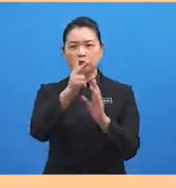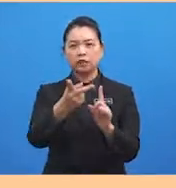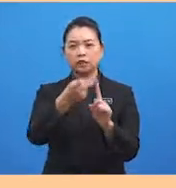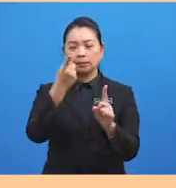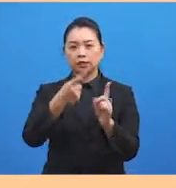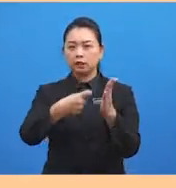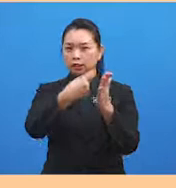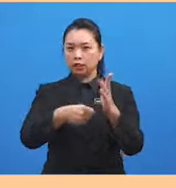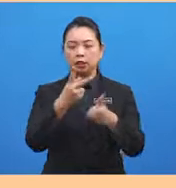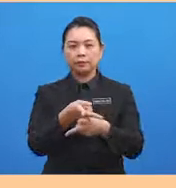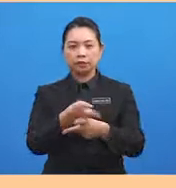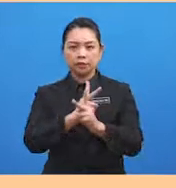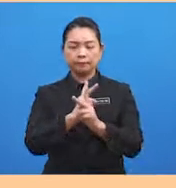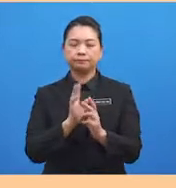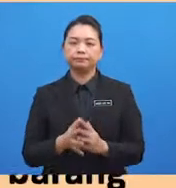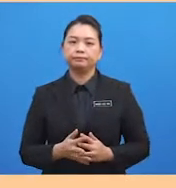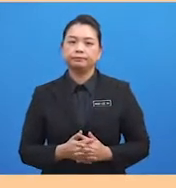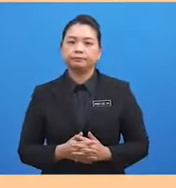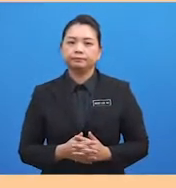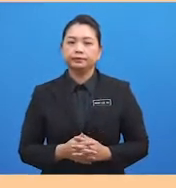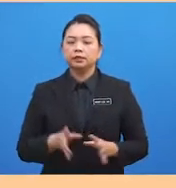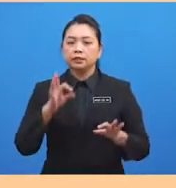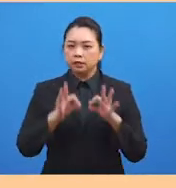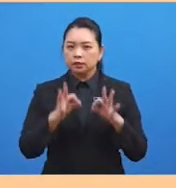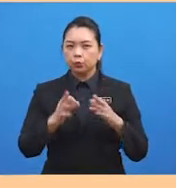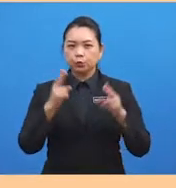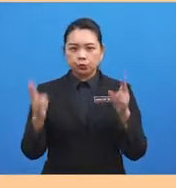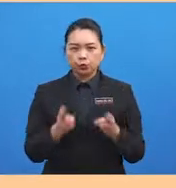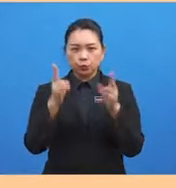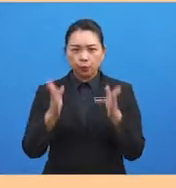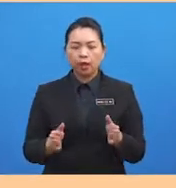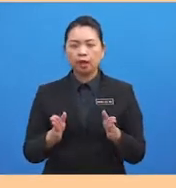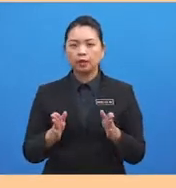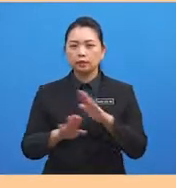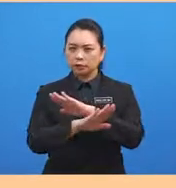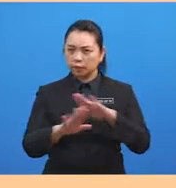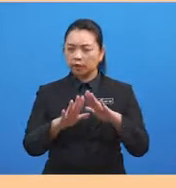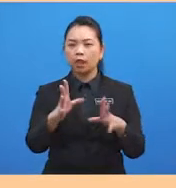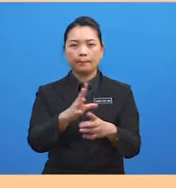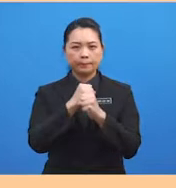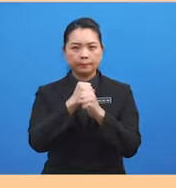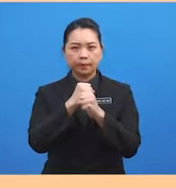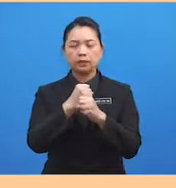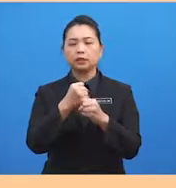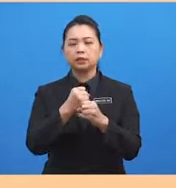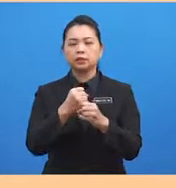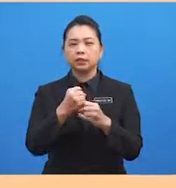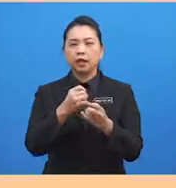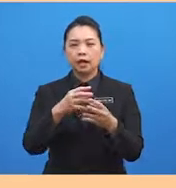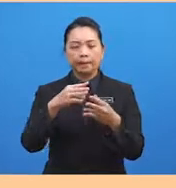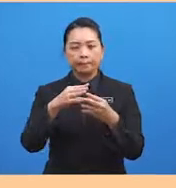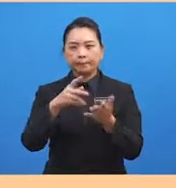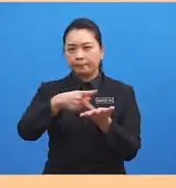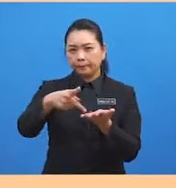daripada nilai pinjaman. Sekiranya usahawan tidak dapat menjelaskan hutang,